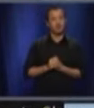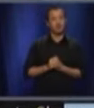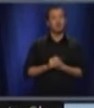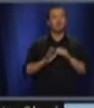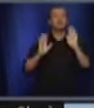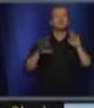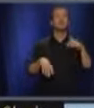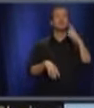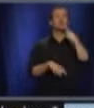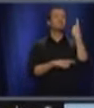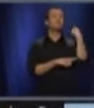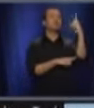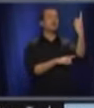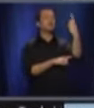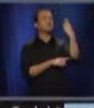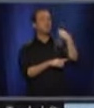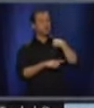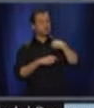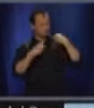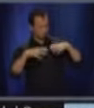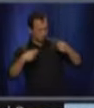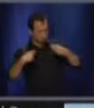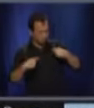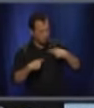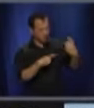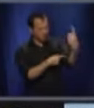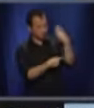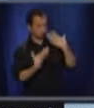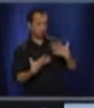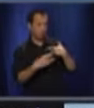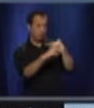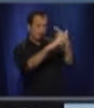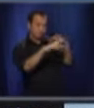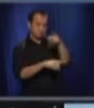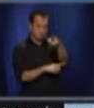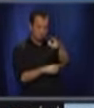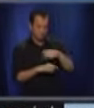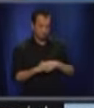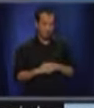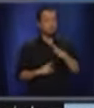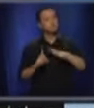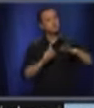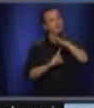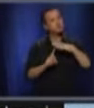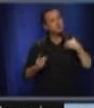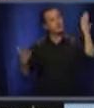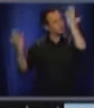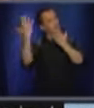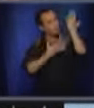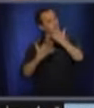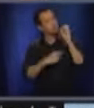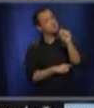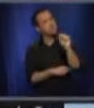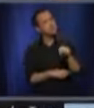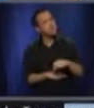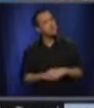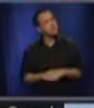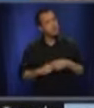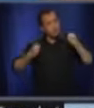contrôle. Moi, je voudrais vous dire que la situation est très préoccupante. Je voudrais pas que les gens... Mais on a encore... On n'est pas en perte de